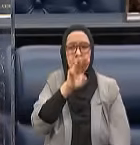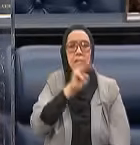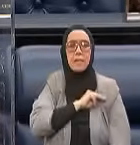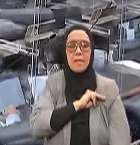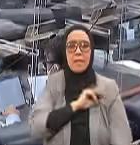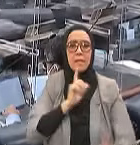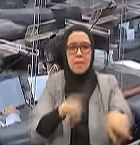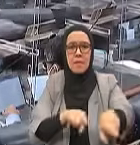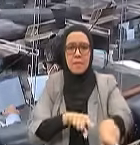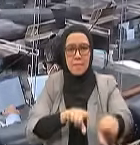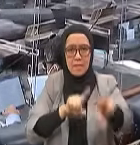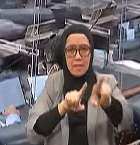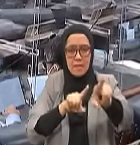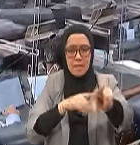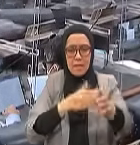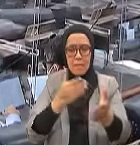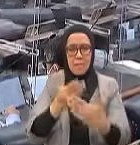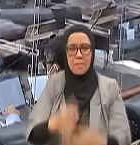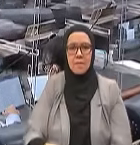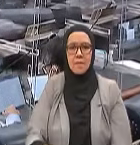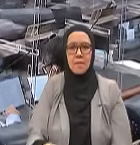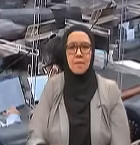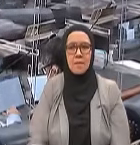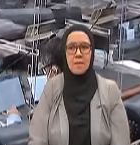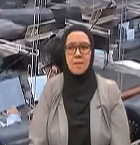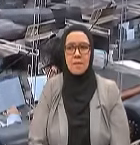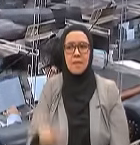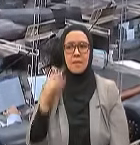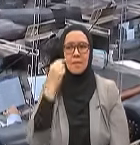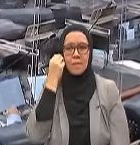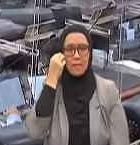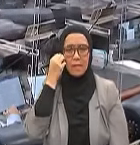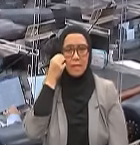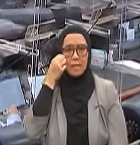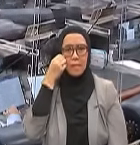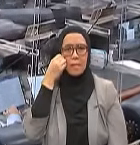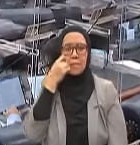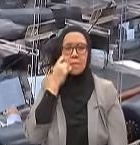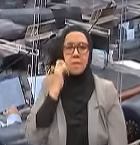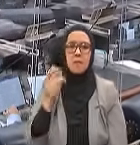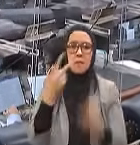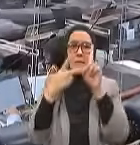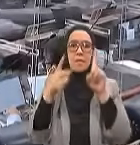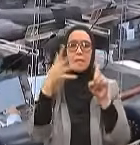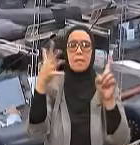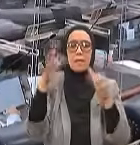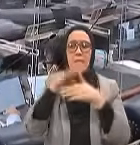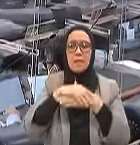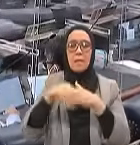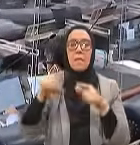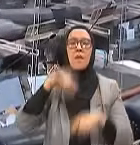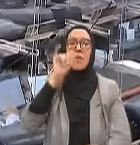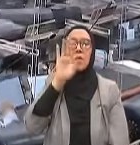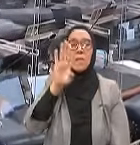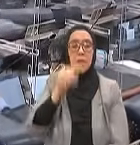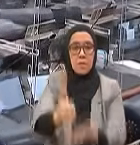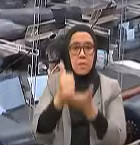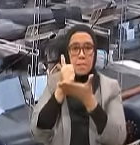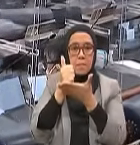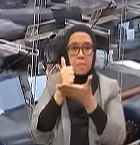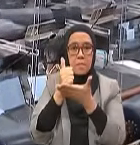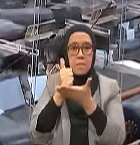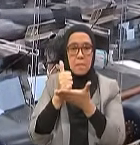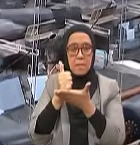crisye Oke ke-12 the hingga 15 bilon punya pelaporan luar negeri Jawa tolong